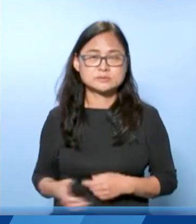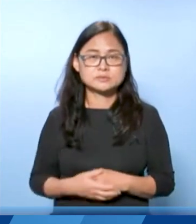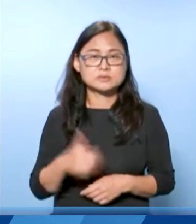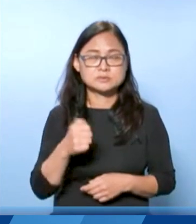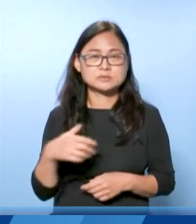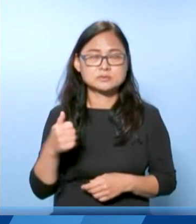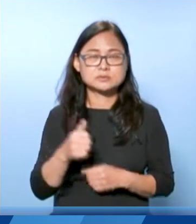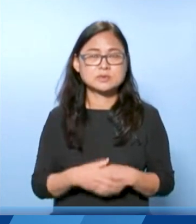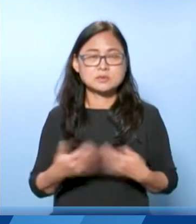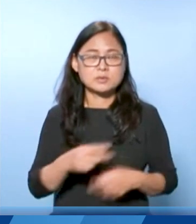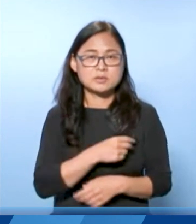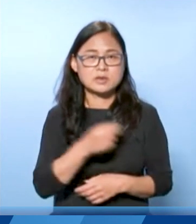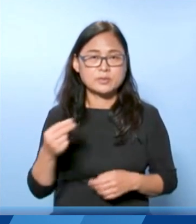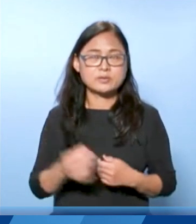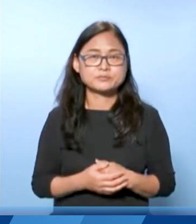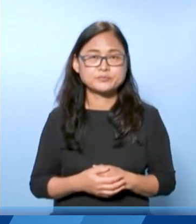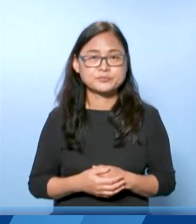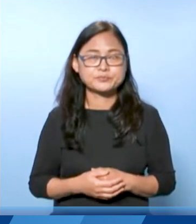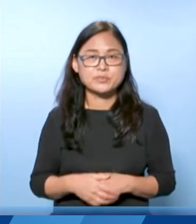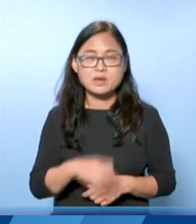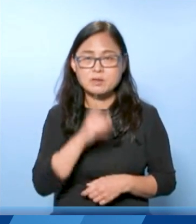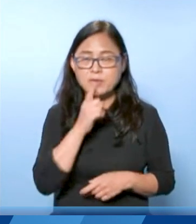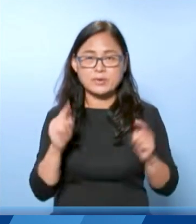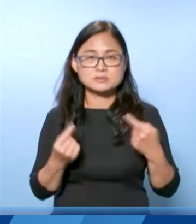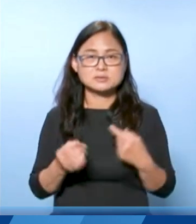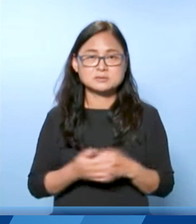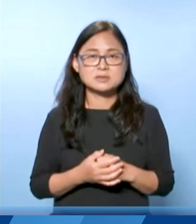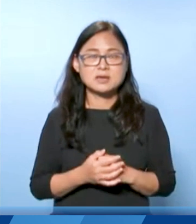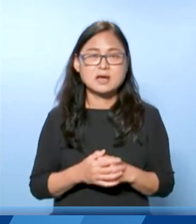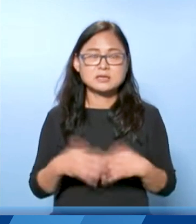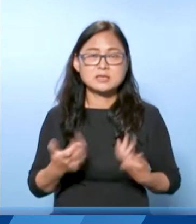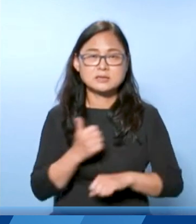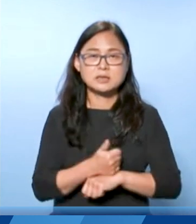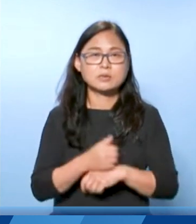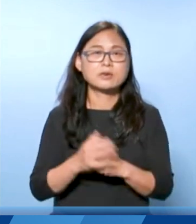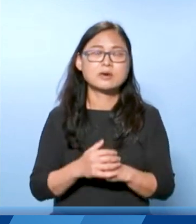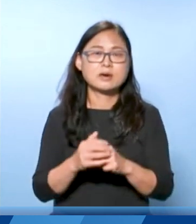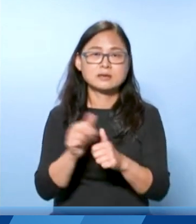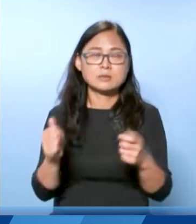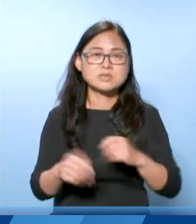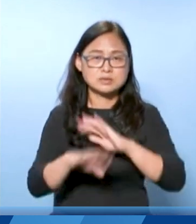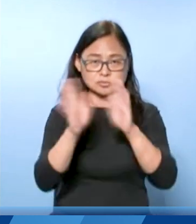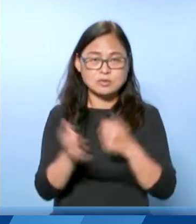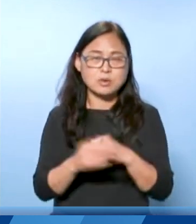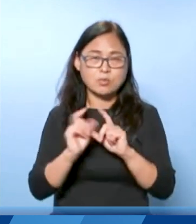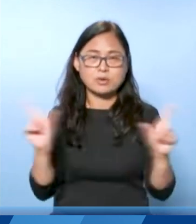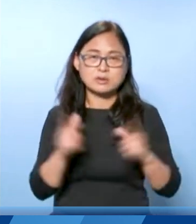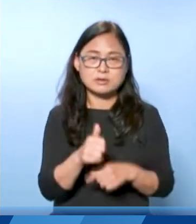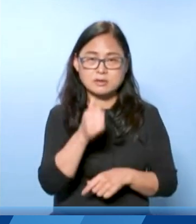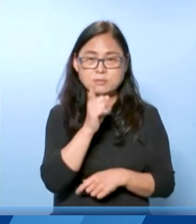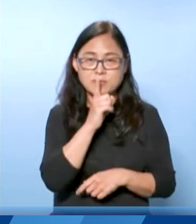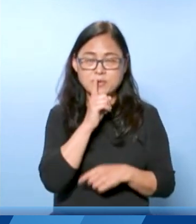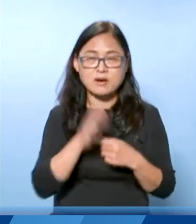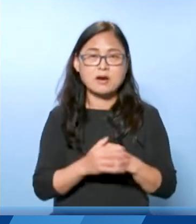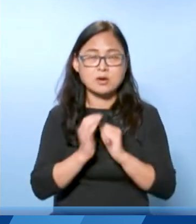多謝主席。今個星期日就是這個母親節了，我在這裡就藉此機會就感謝天下所有偉大的母親，亦都